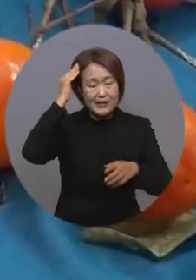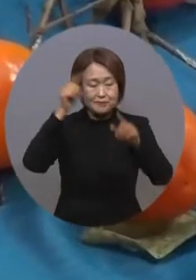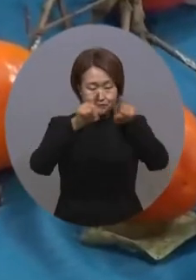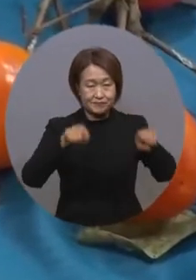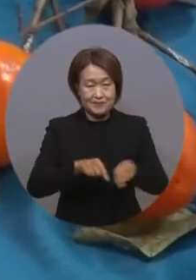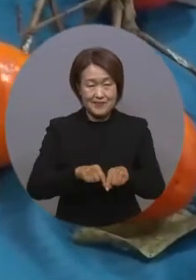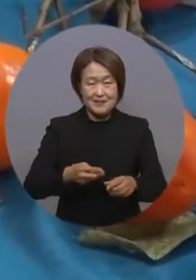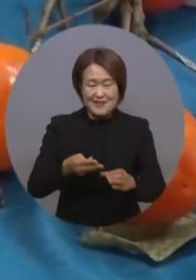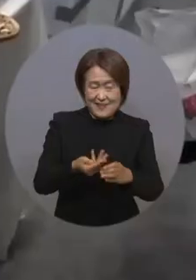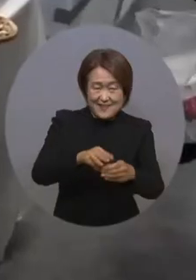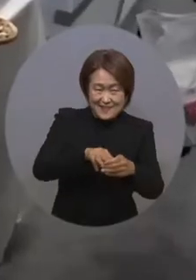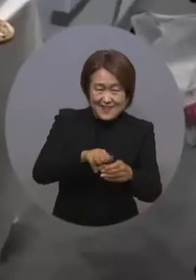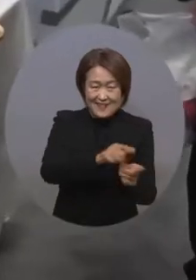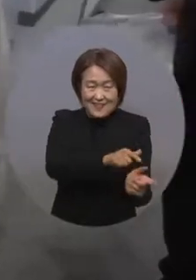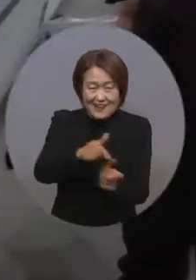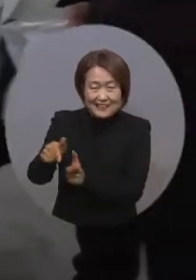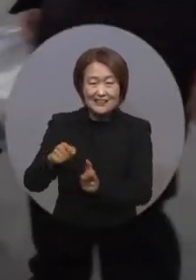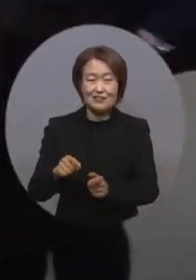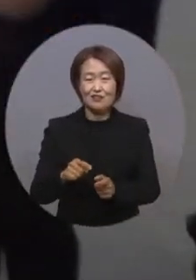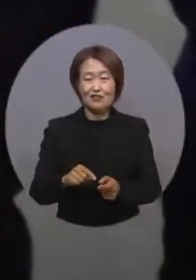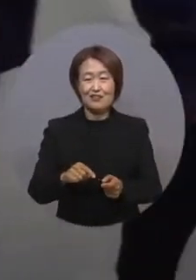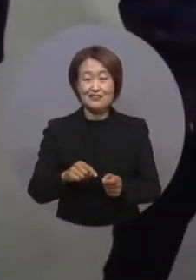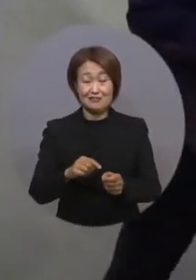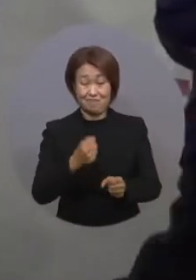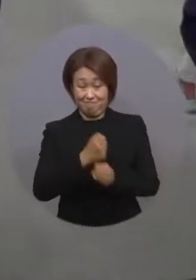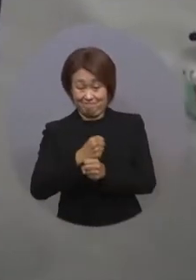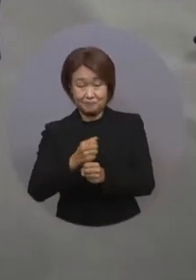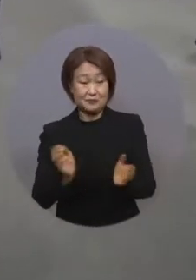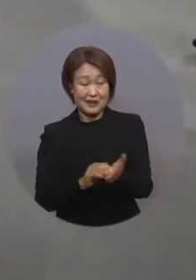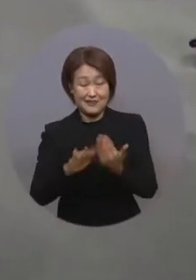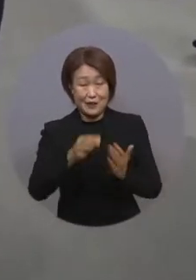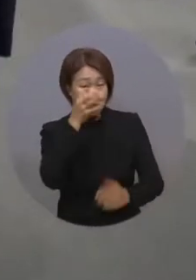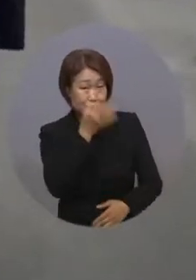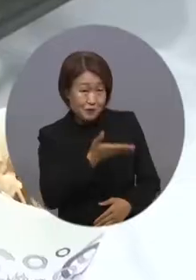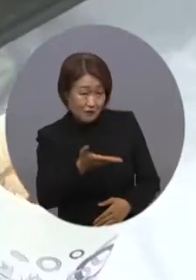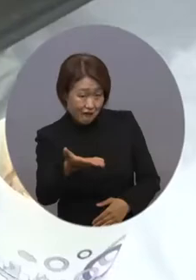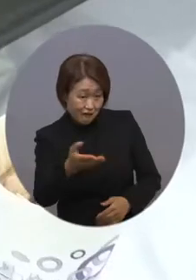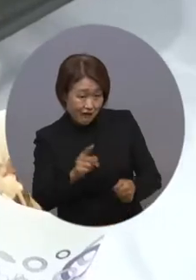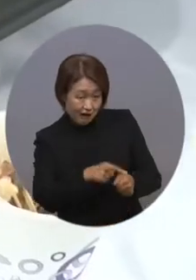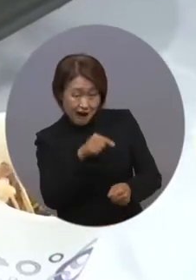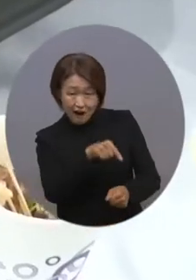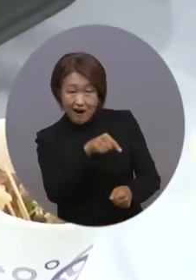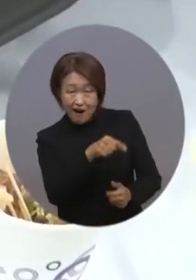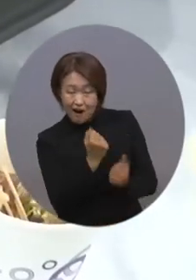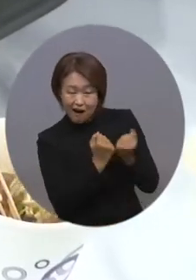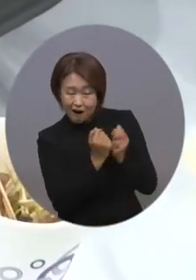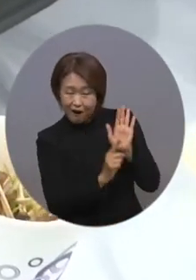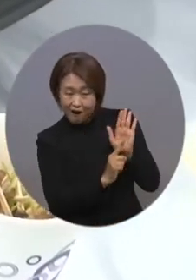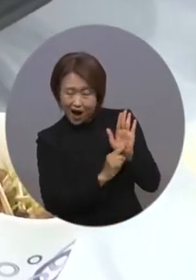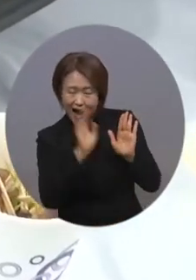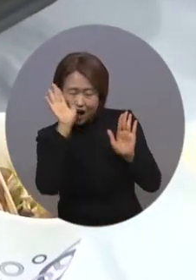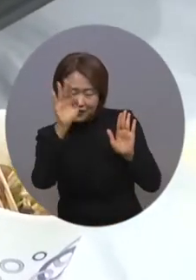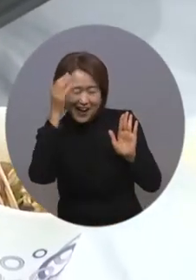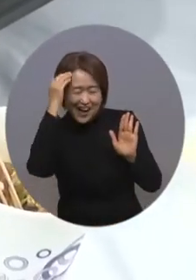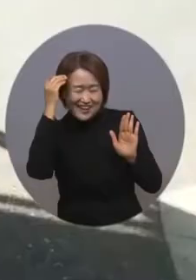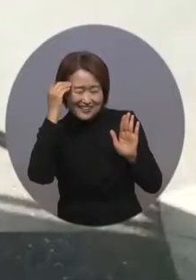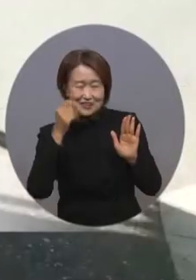등 이색적인 수산물 가공식품들을 선보이며 관람객들에게 수산식품 산업의 미래를